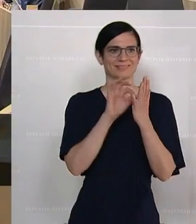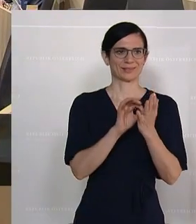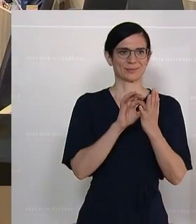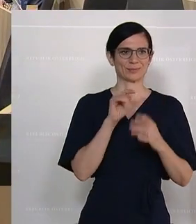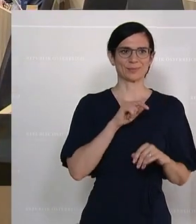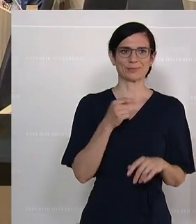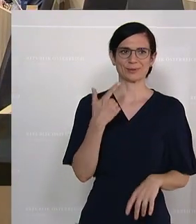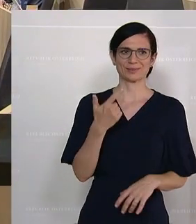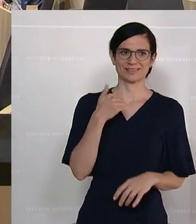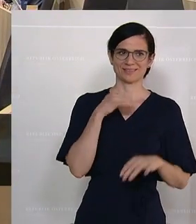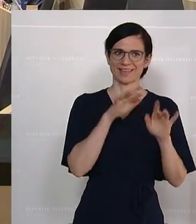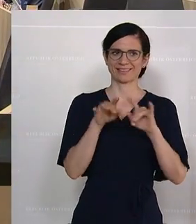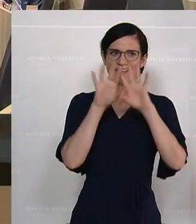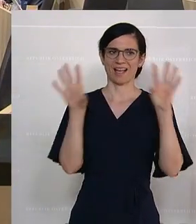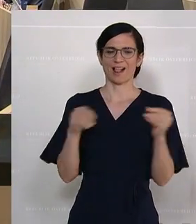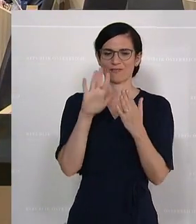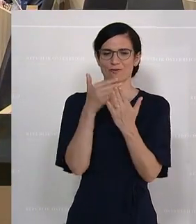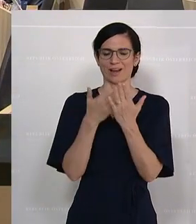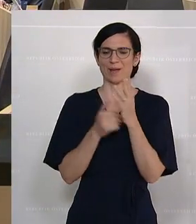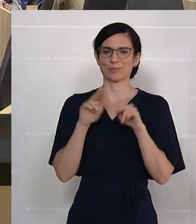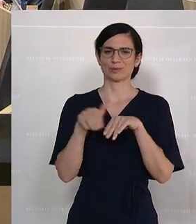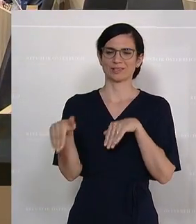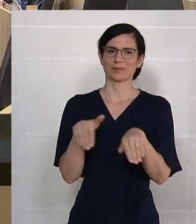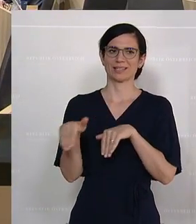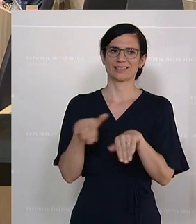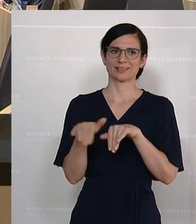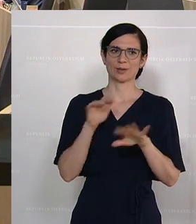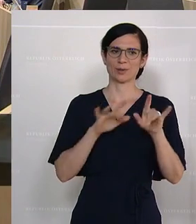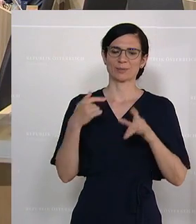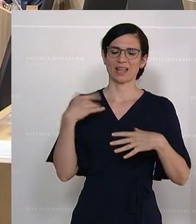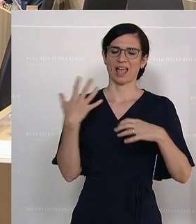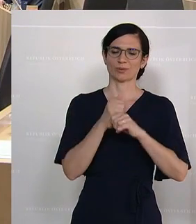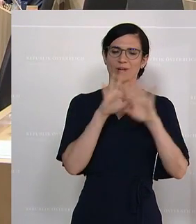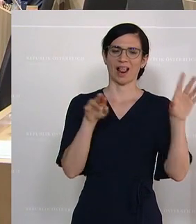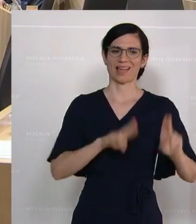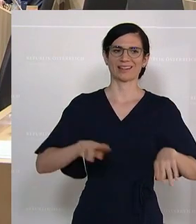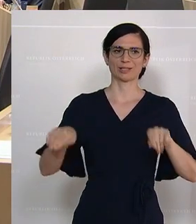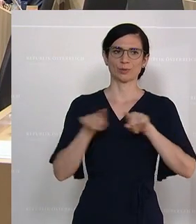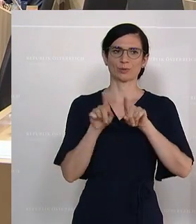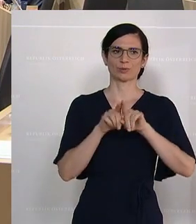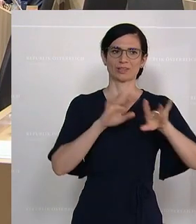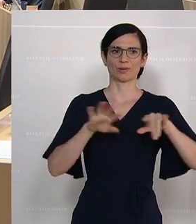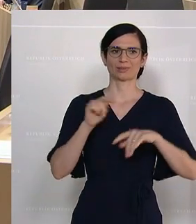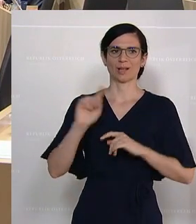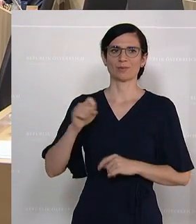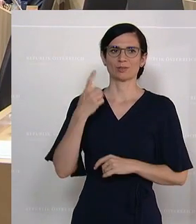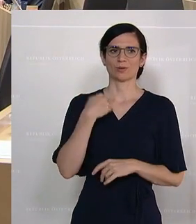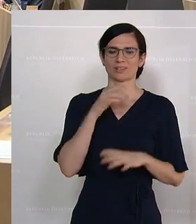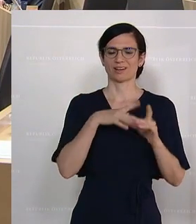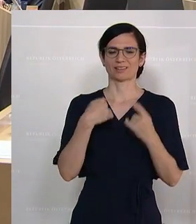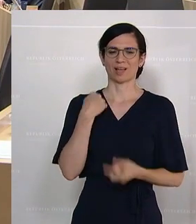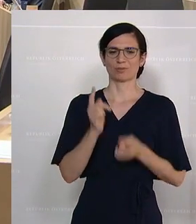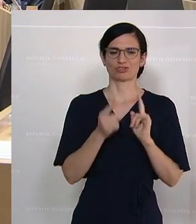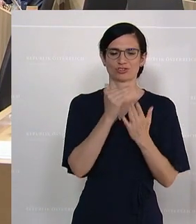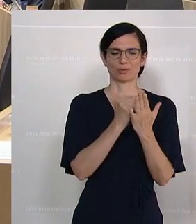sämtliche vorgaben im bundesministerium unter einhaltung aller rechtlichen und auch insbesondere der entsprechende bestimmungen